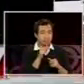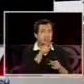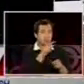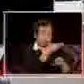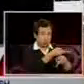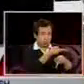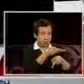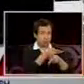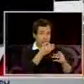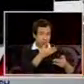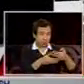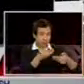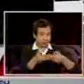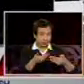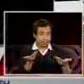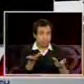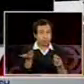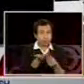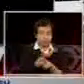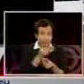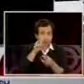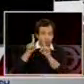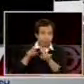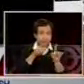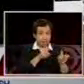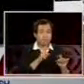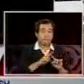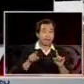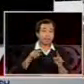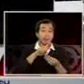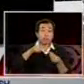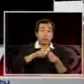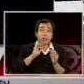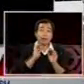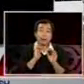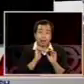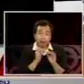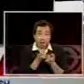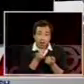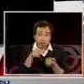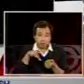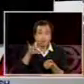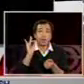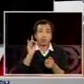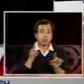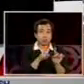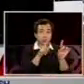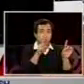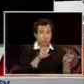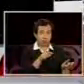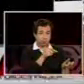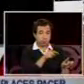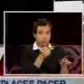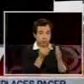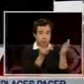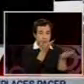impeachment. But yung tungkol nga po dun sa paano nalaman o paano nakuha yung papel na yon na